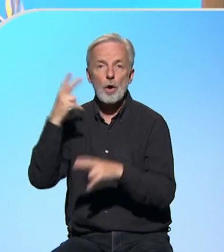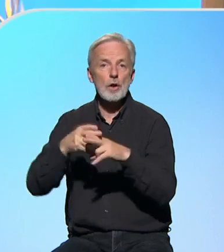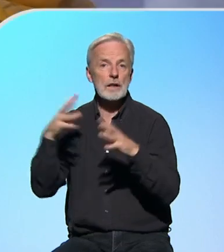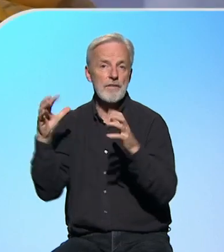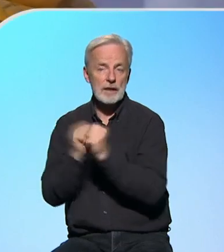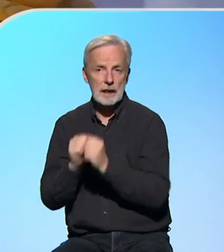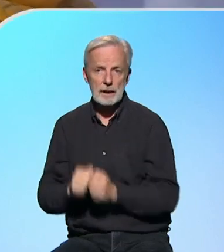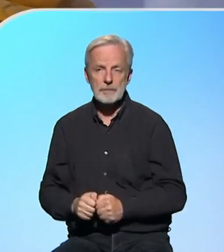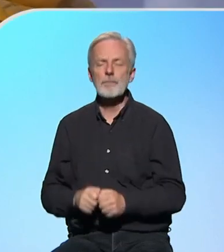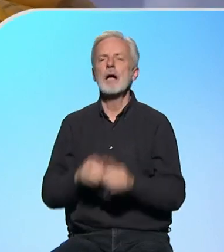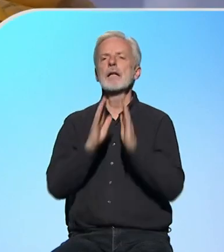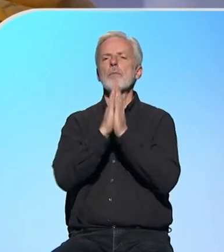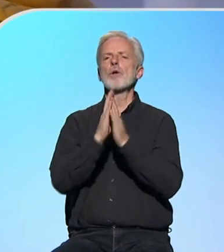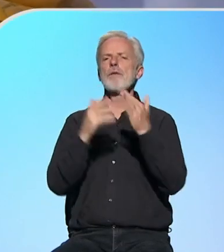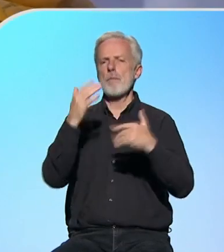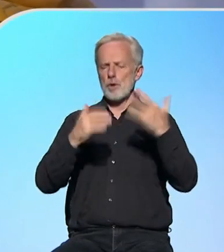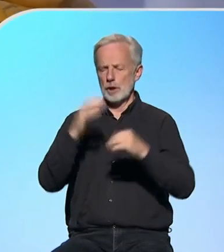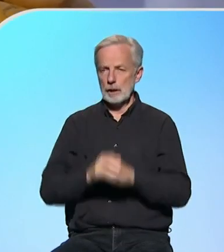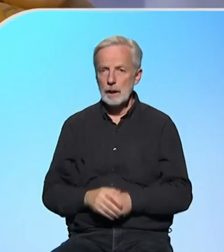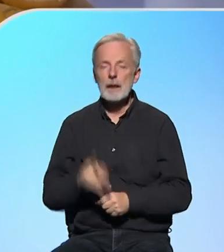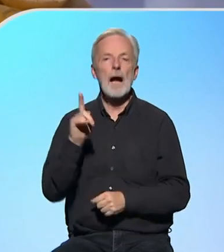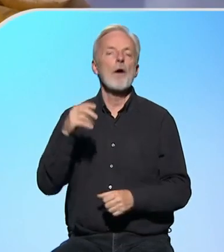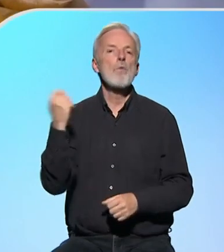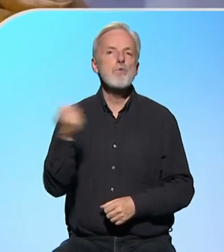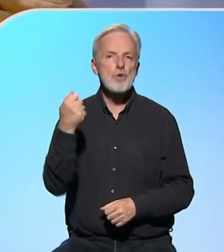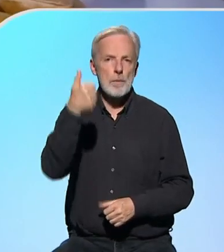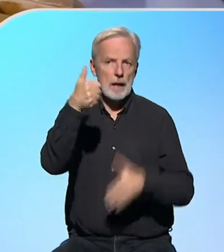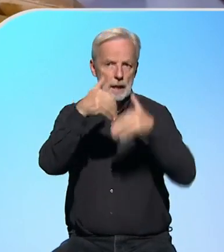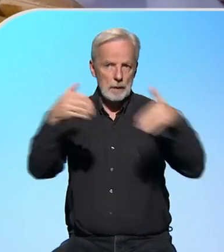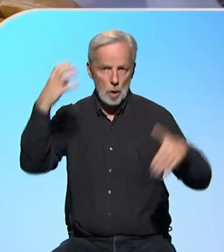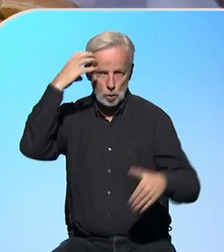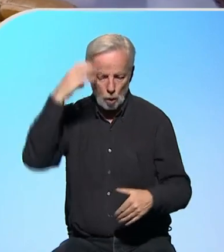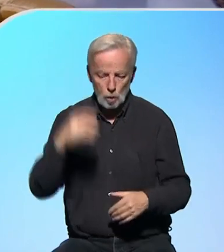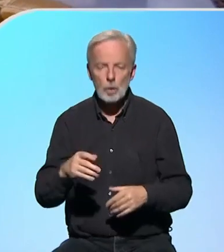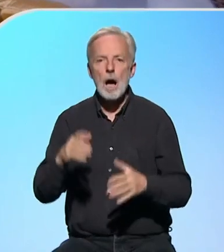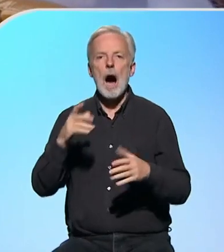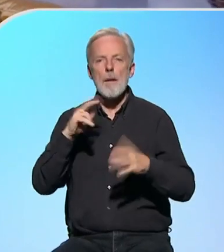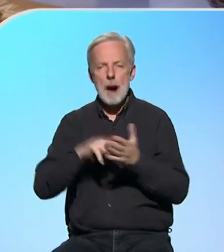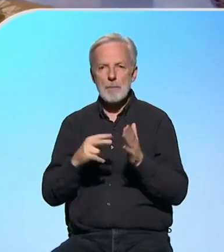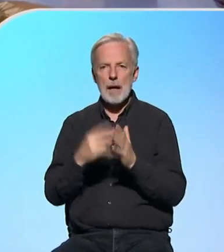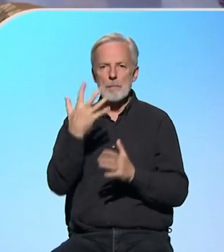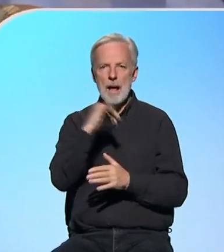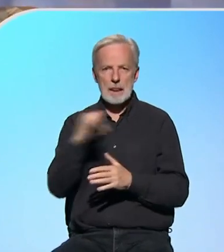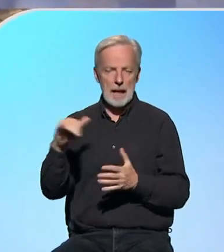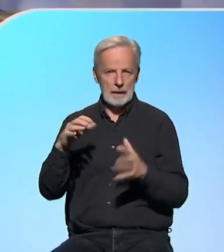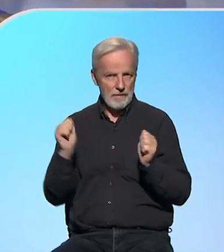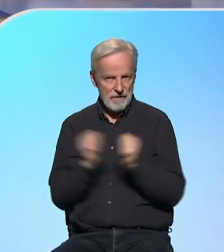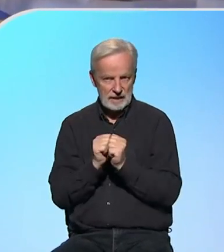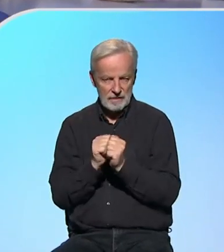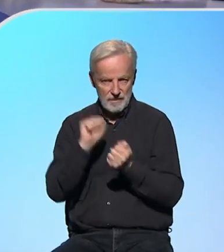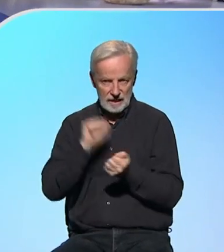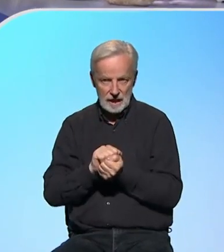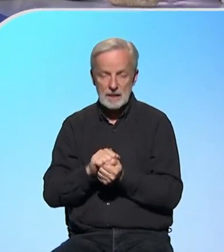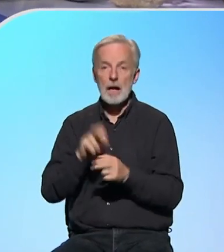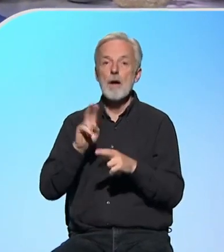nějakých čísel. Určitě. Když bychom si půjčili 1 milion korun, dejme tomu na pětiletou fixaci a po roce bychom se rozhodli, že tady ten úvěr